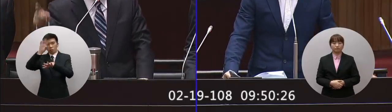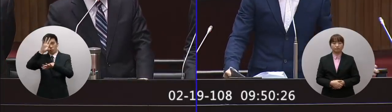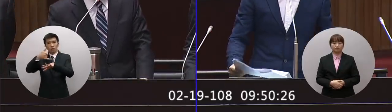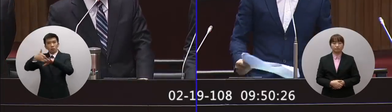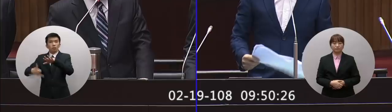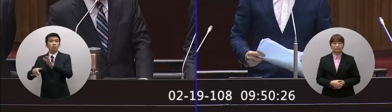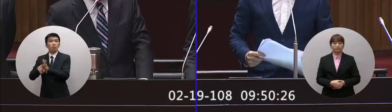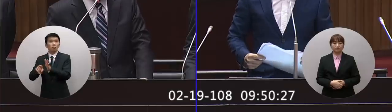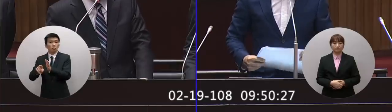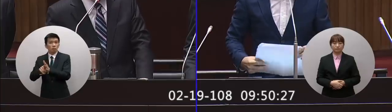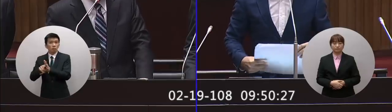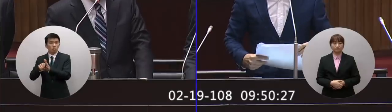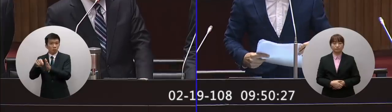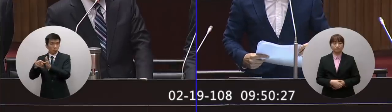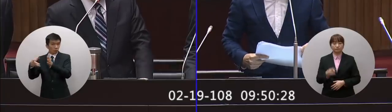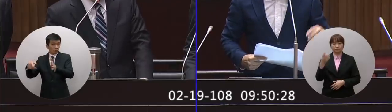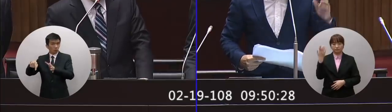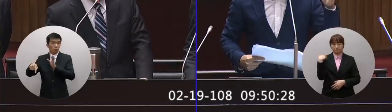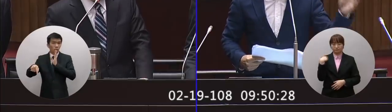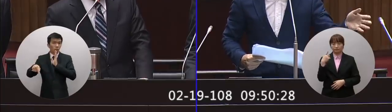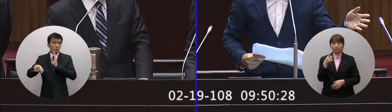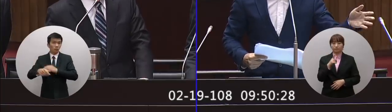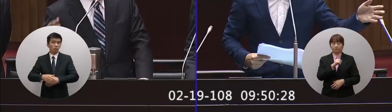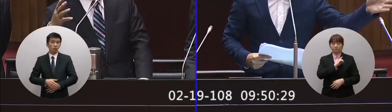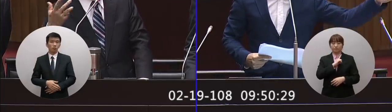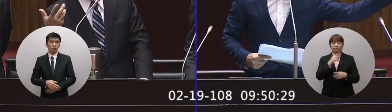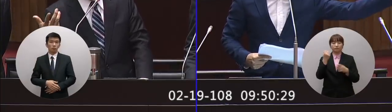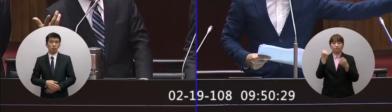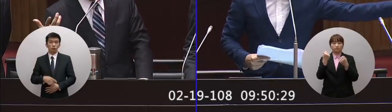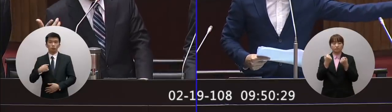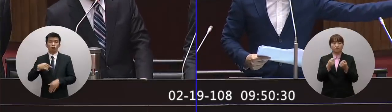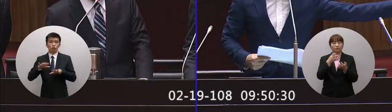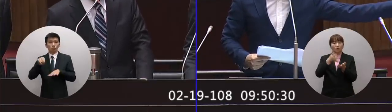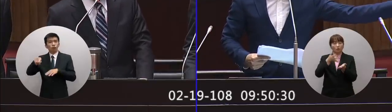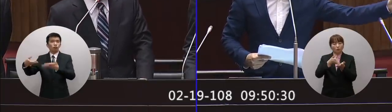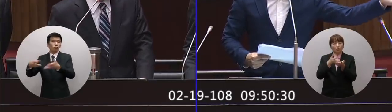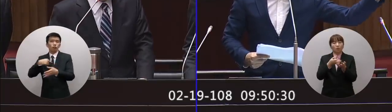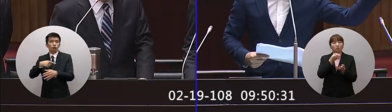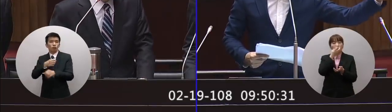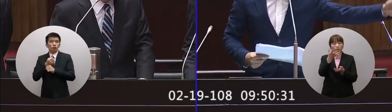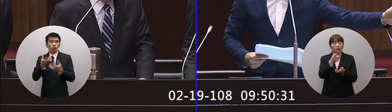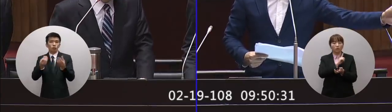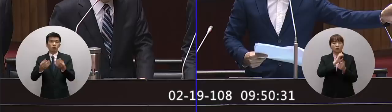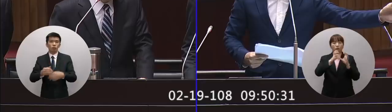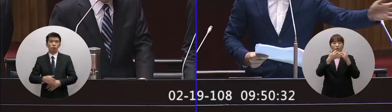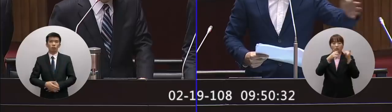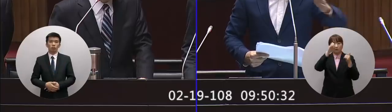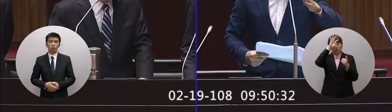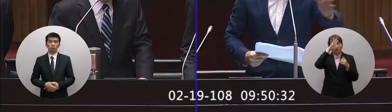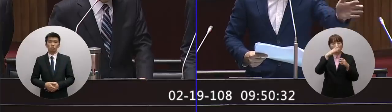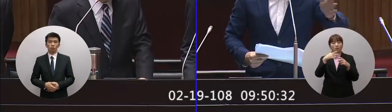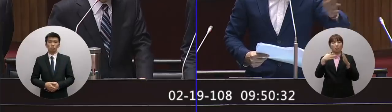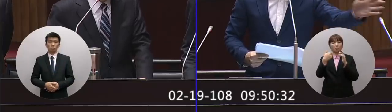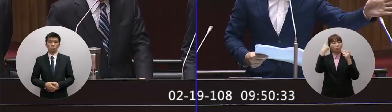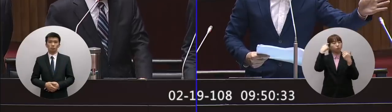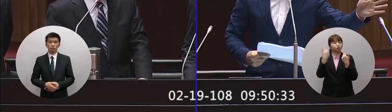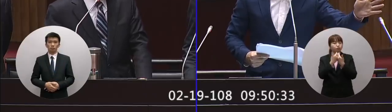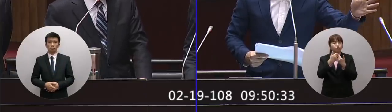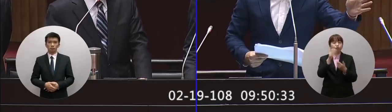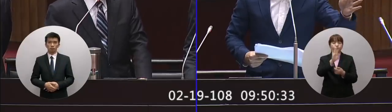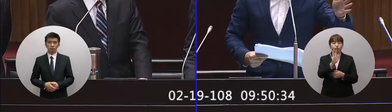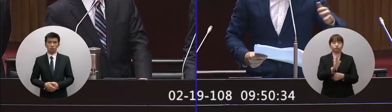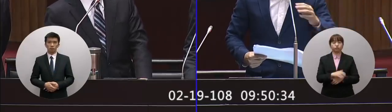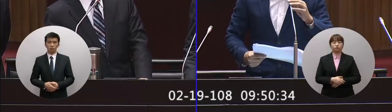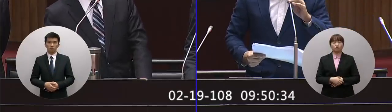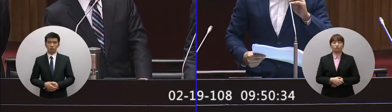他讲的是那个时期，是不是？ 他当时是喊话说， 我现在没有注意到他 那些。我们党现在在野的时候，也不要去反呐、啊。我相信他后面那句话是